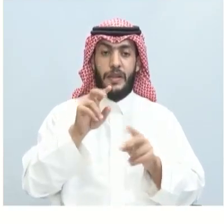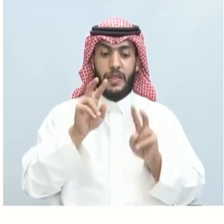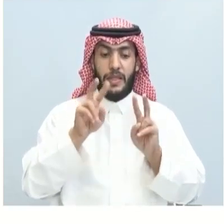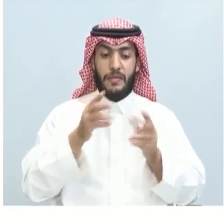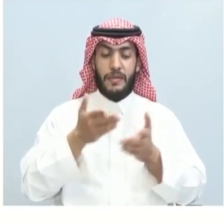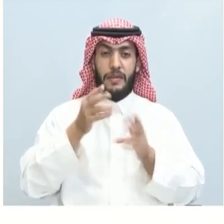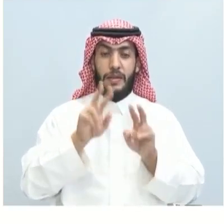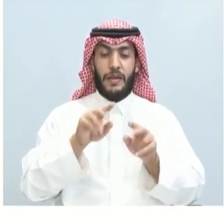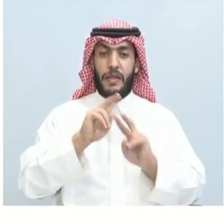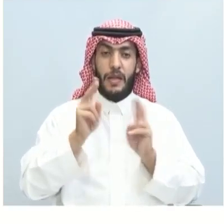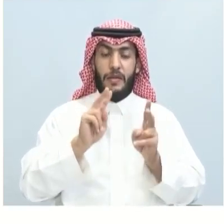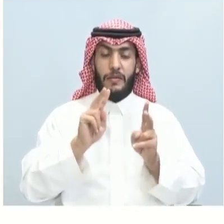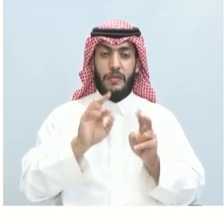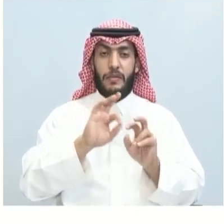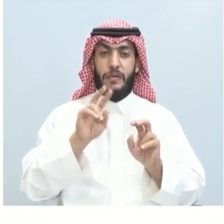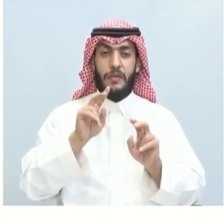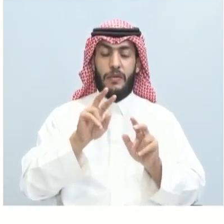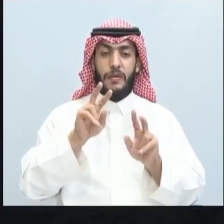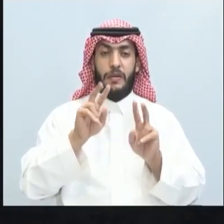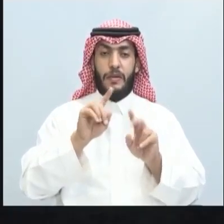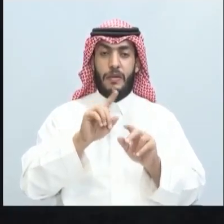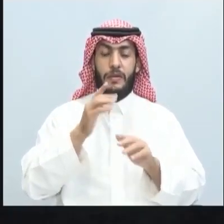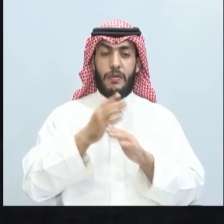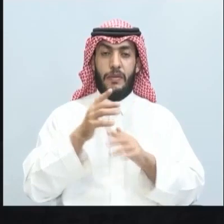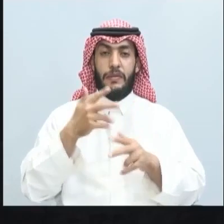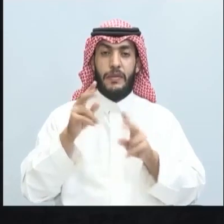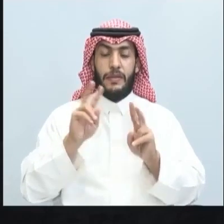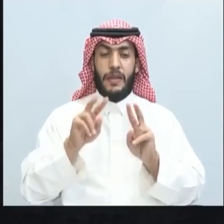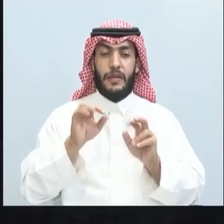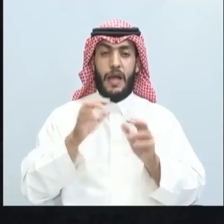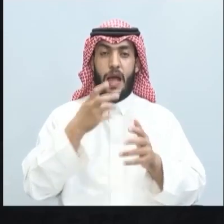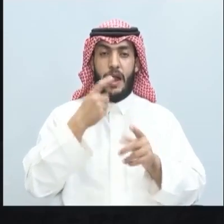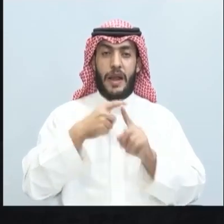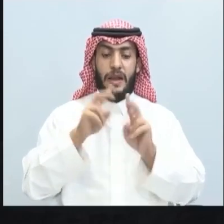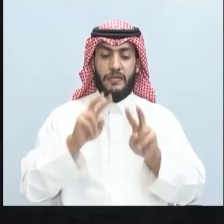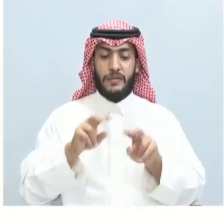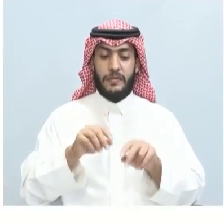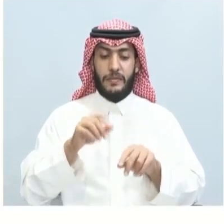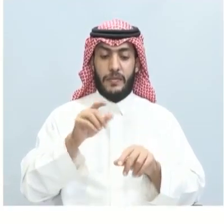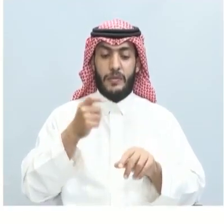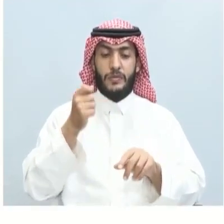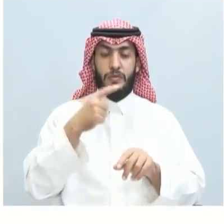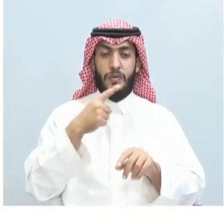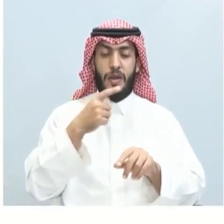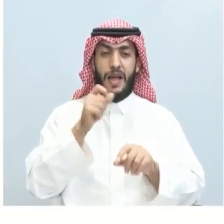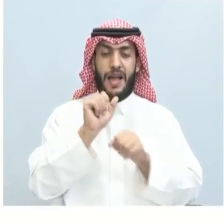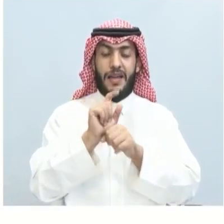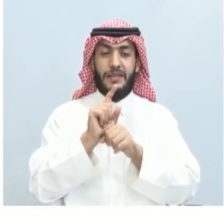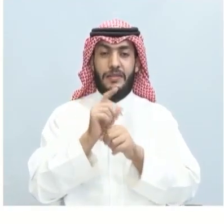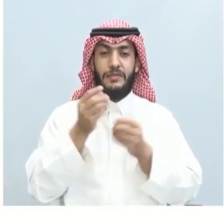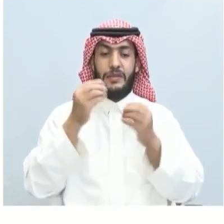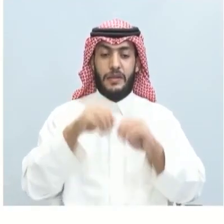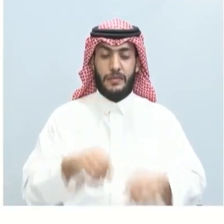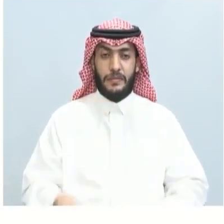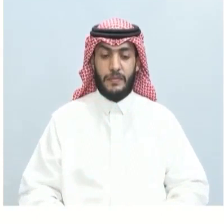الاتزان هنا ستتغير لا لماذا لانني قمت بتثبيت درجه الحراره بالنسبه لسرعه انحلال الغاز ستزيد